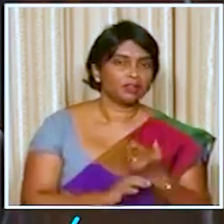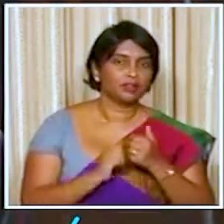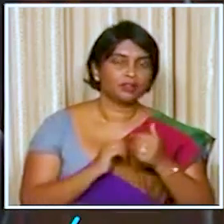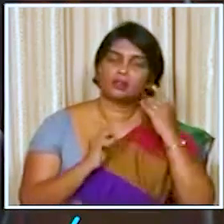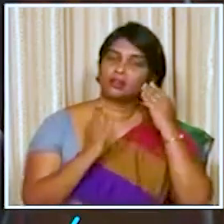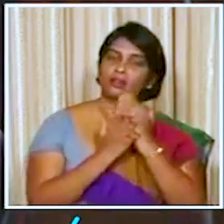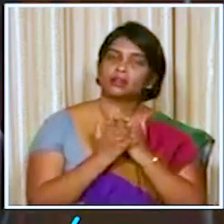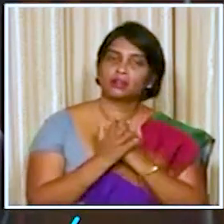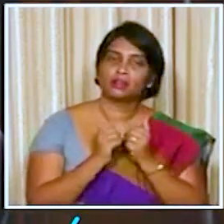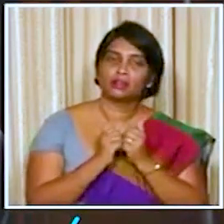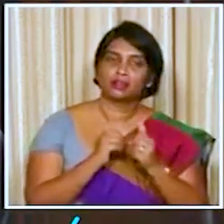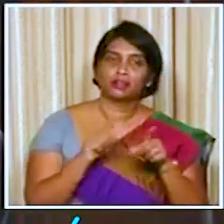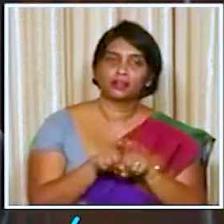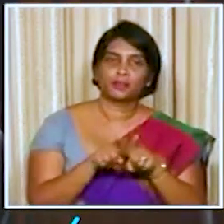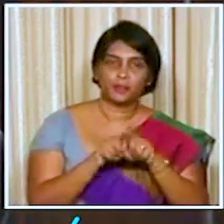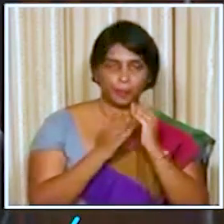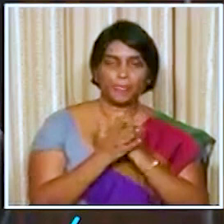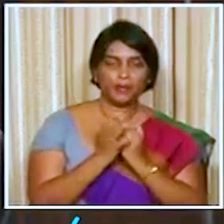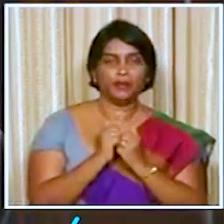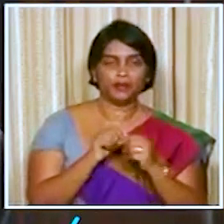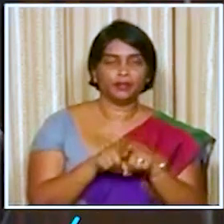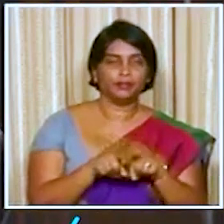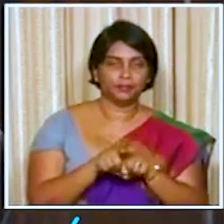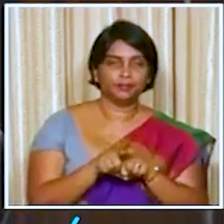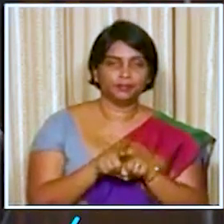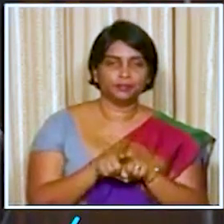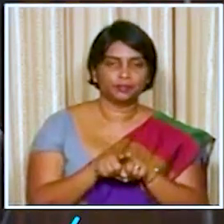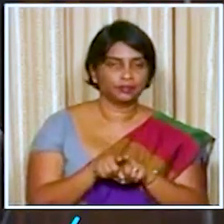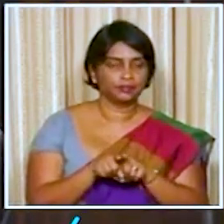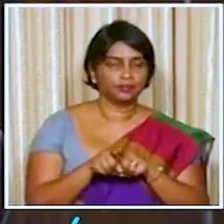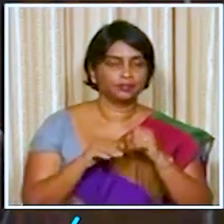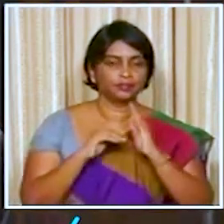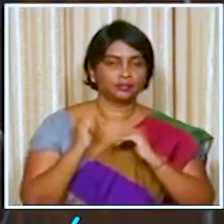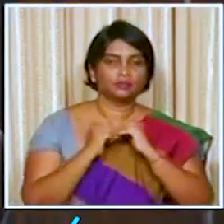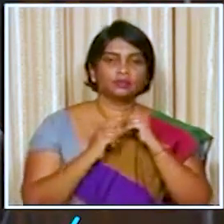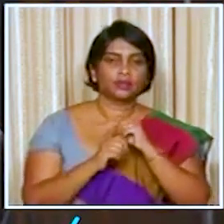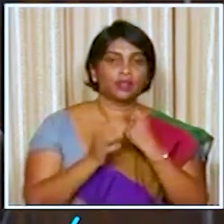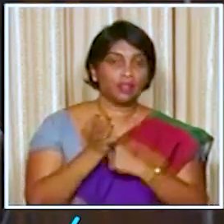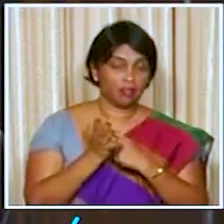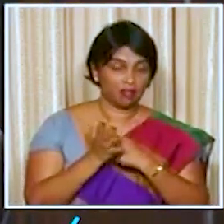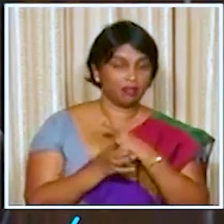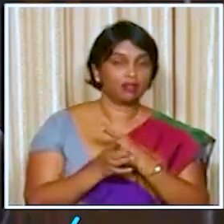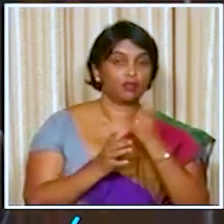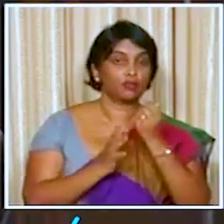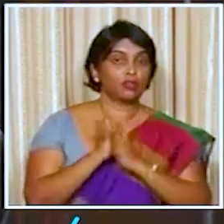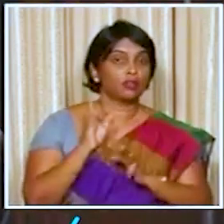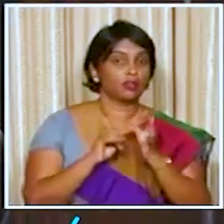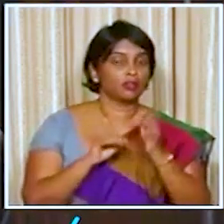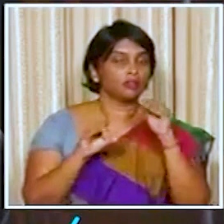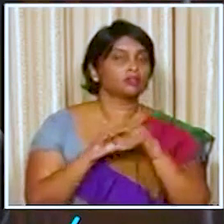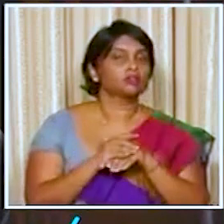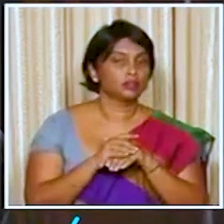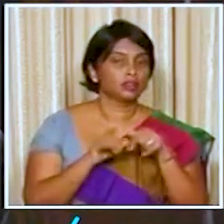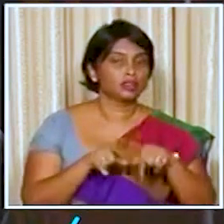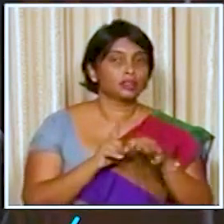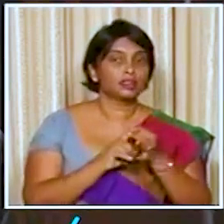සඳහා අඩු ගානේ ඉදිරියට වත් එන වීම සඳහා රවි කරුණානායක මහතා මුදල් ඇමතිවරයා හැටියට දැන්